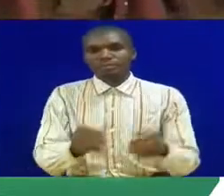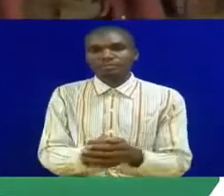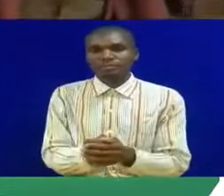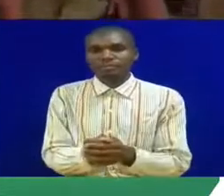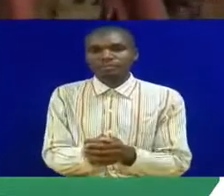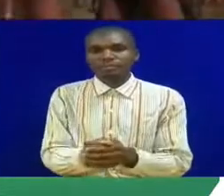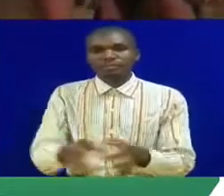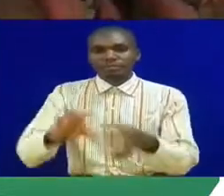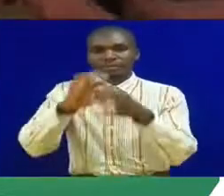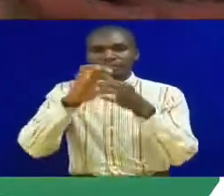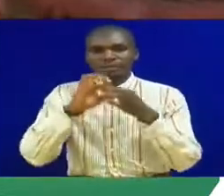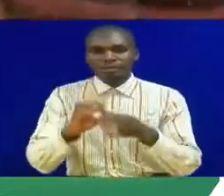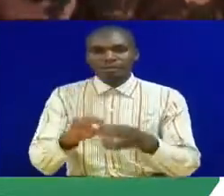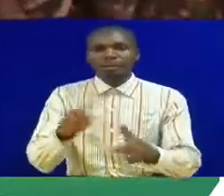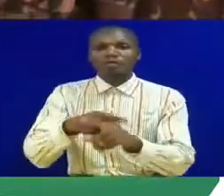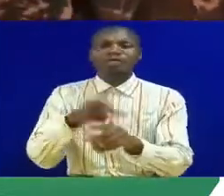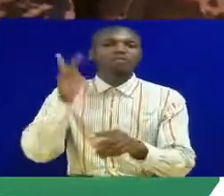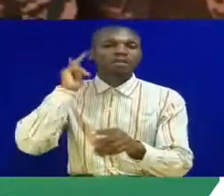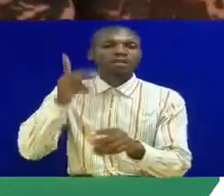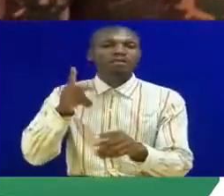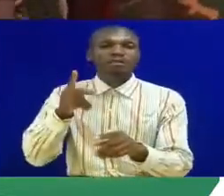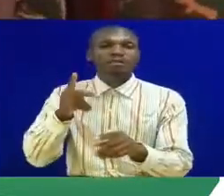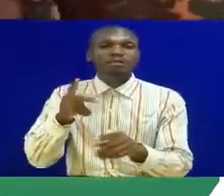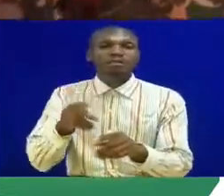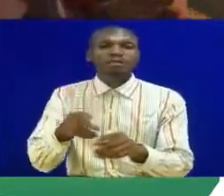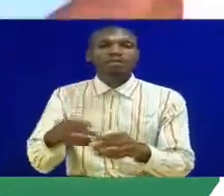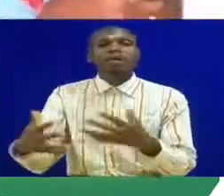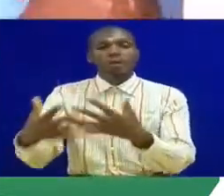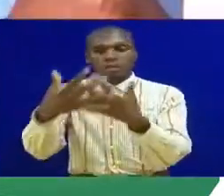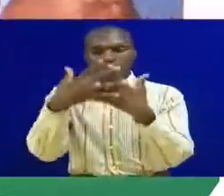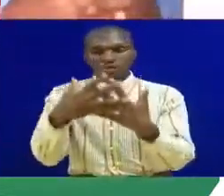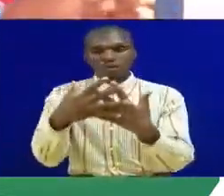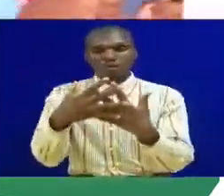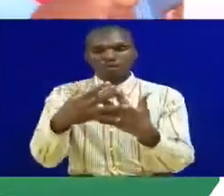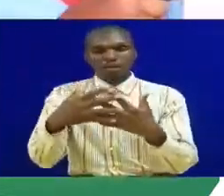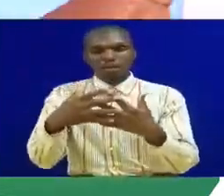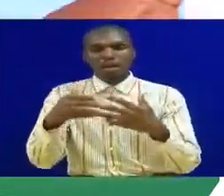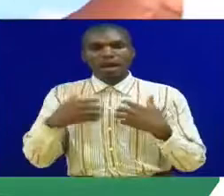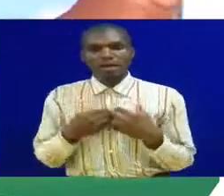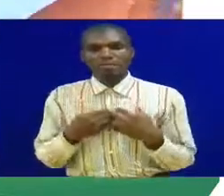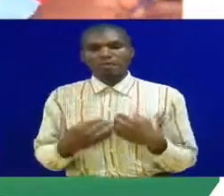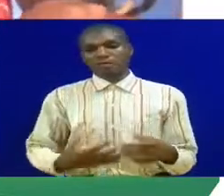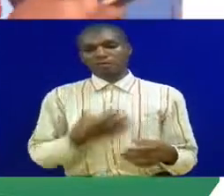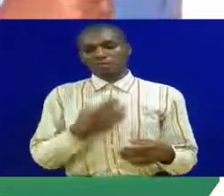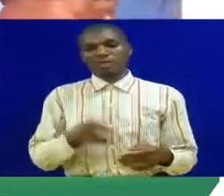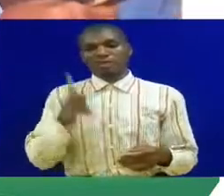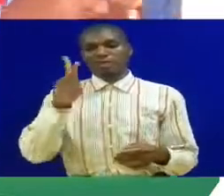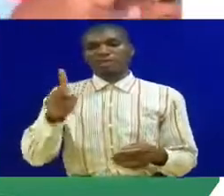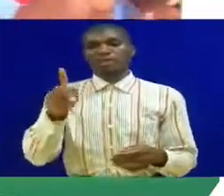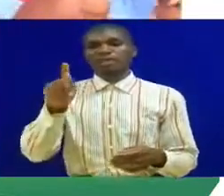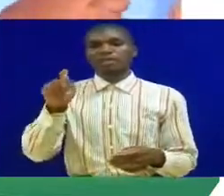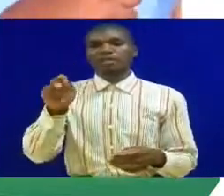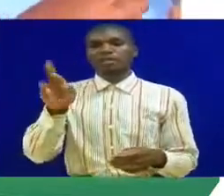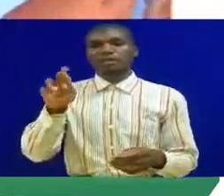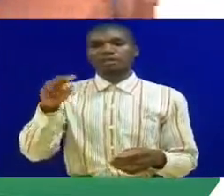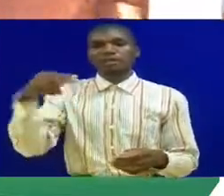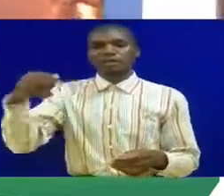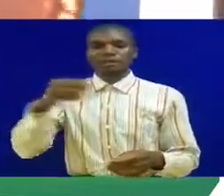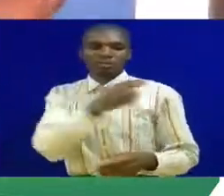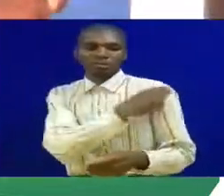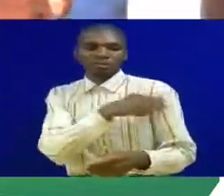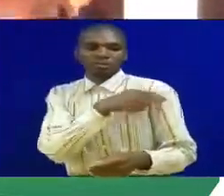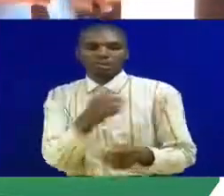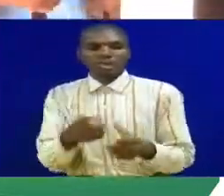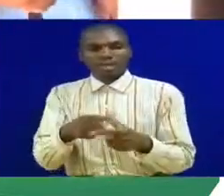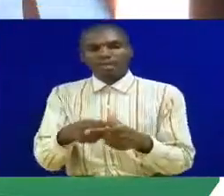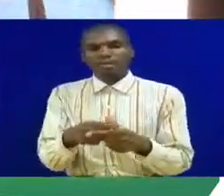Aba buata niko rukisi prisons wa kusangana vangi na waibu lalero imenya gitari ya KTRH. Nigo babasa bakule ndaba na babobu